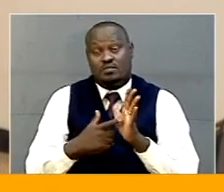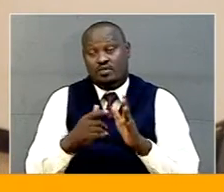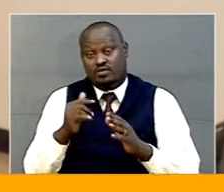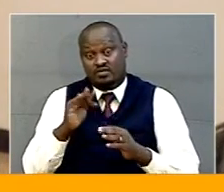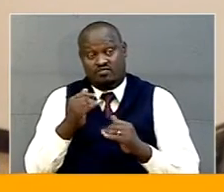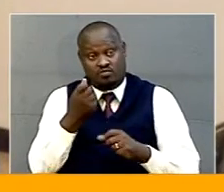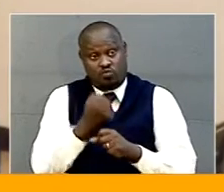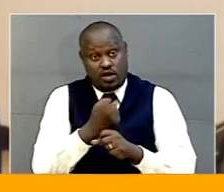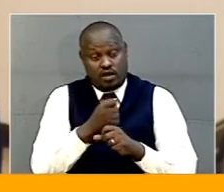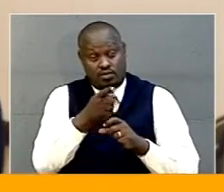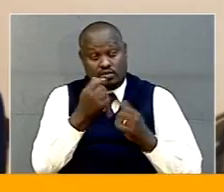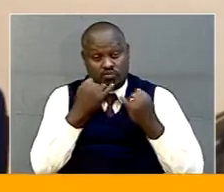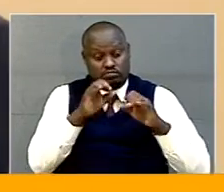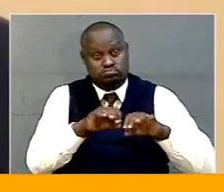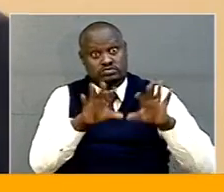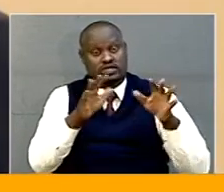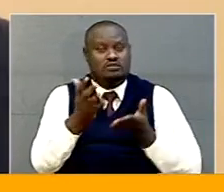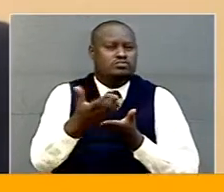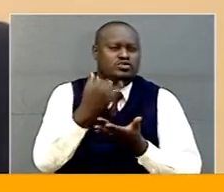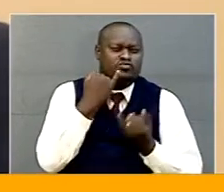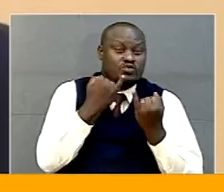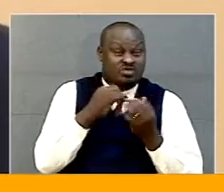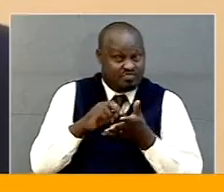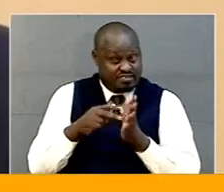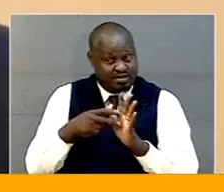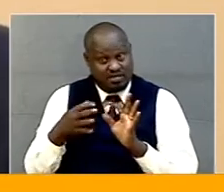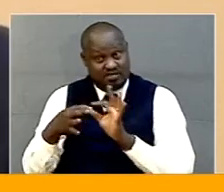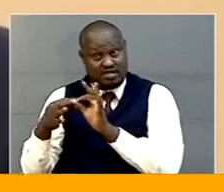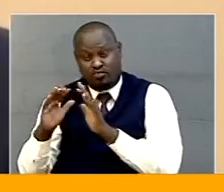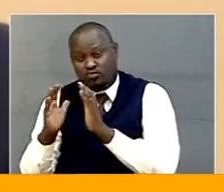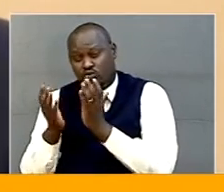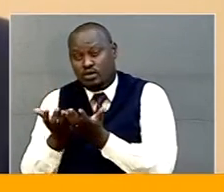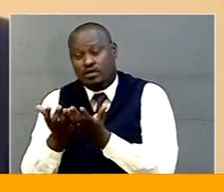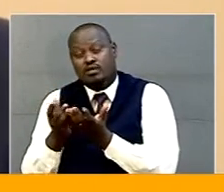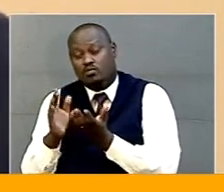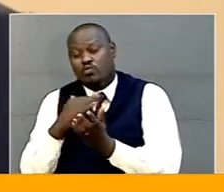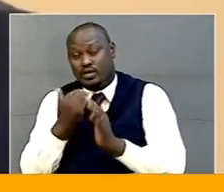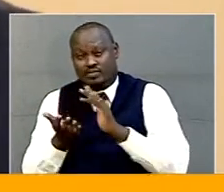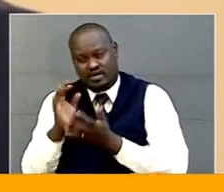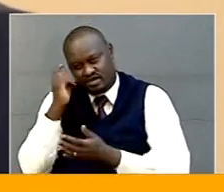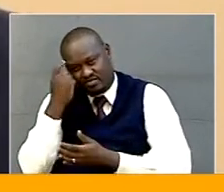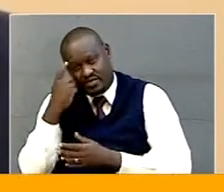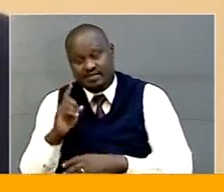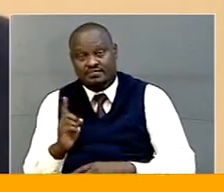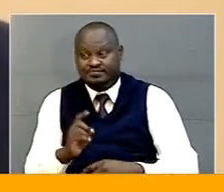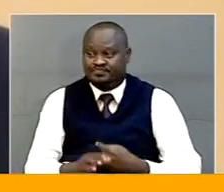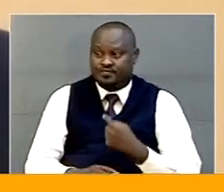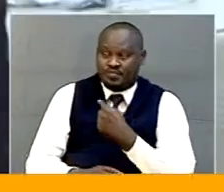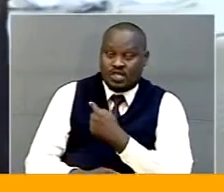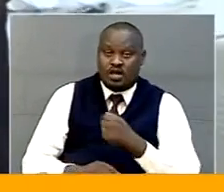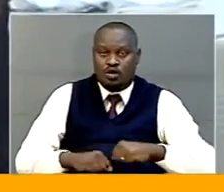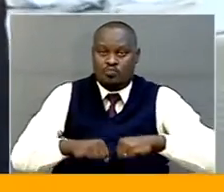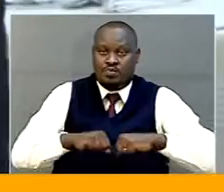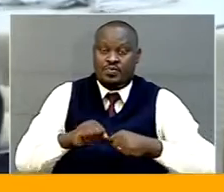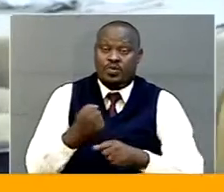amawulire n'ogasaasaanya mu Uganda. Omukungu okuva mu Center for Human Rights and Democracy in Uganda,